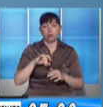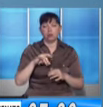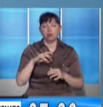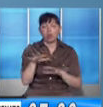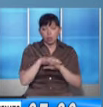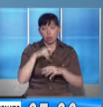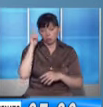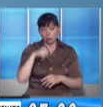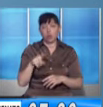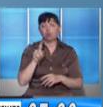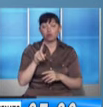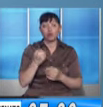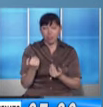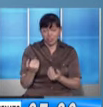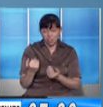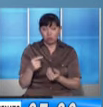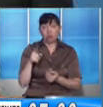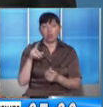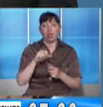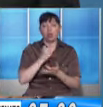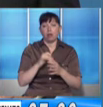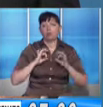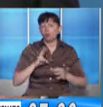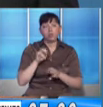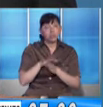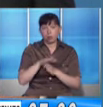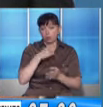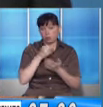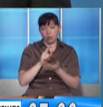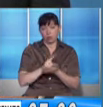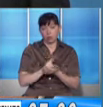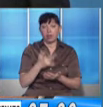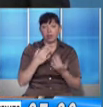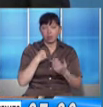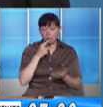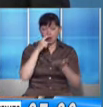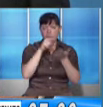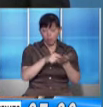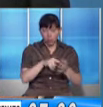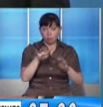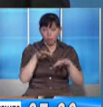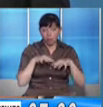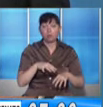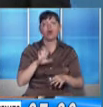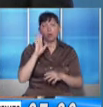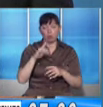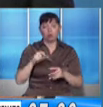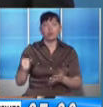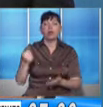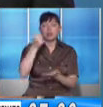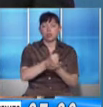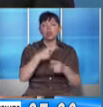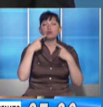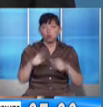general deocamdată nu-și face meserie. Dacă vom ajunge în Parlament, vom insista să avem un procuror general care va avea mai multă tărie de